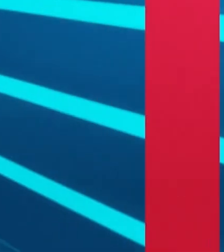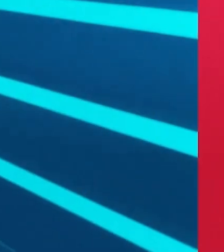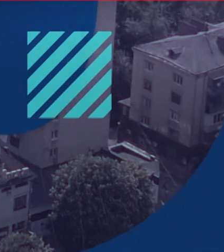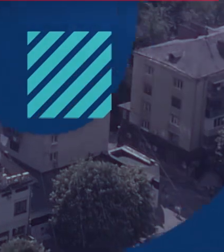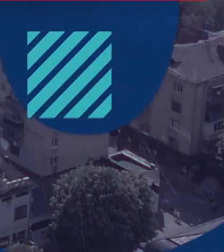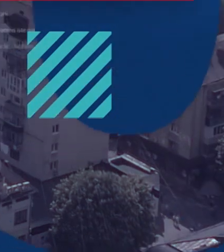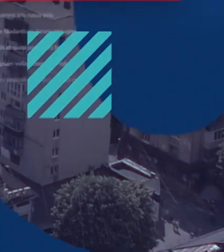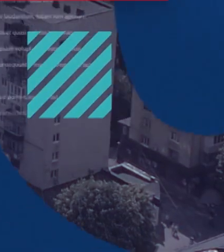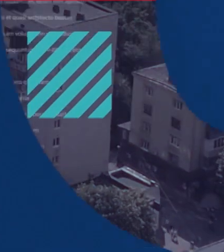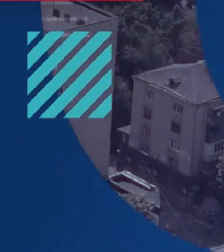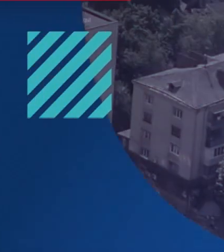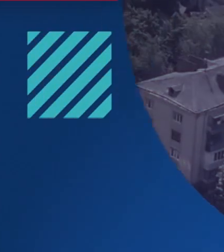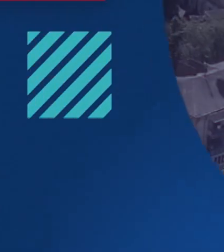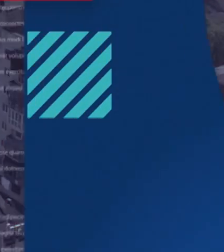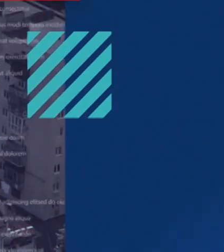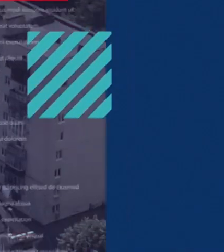Музика